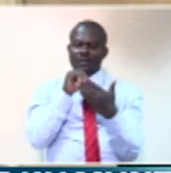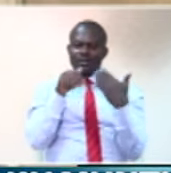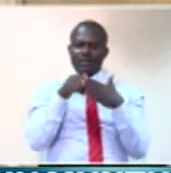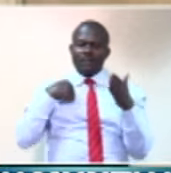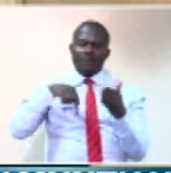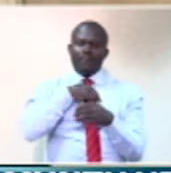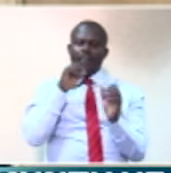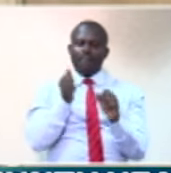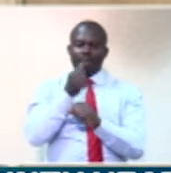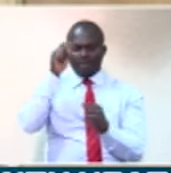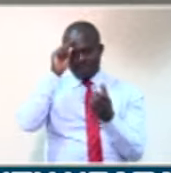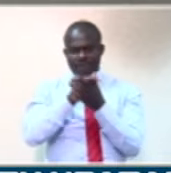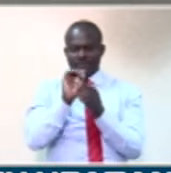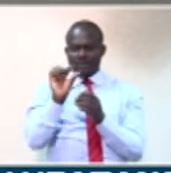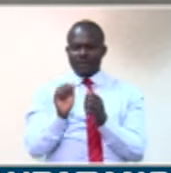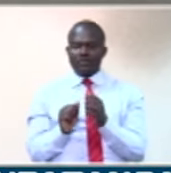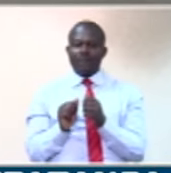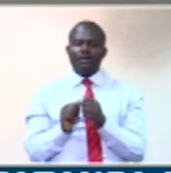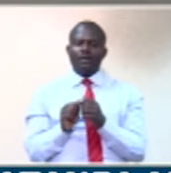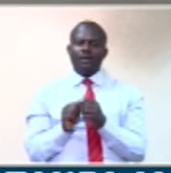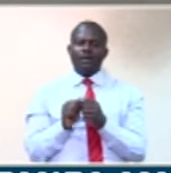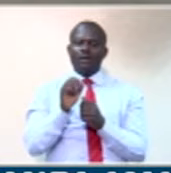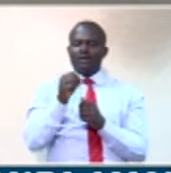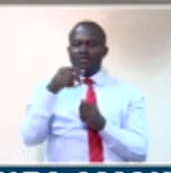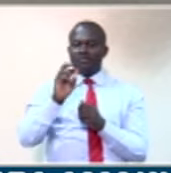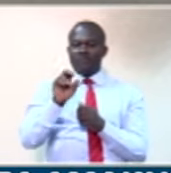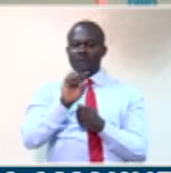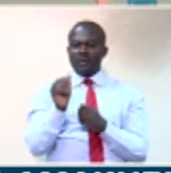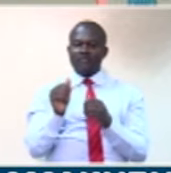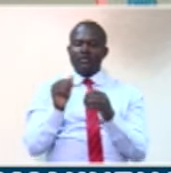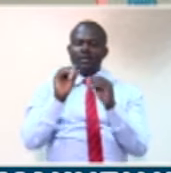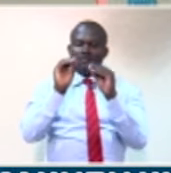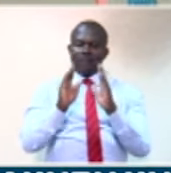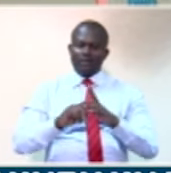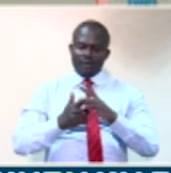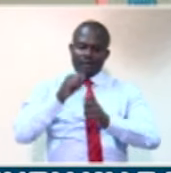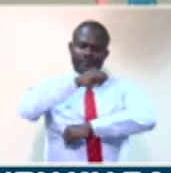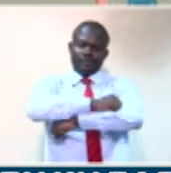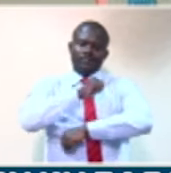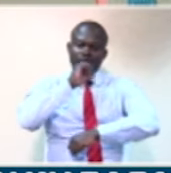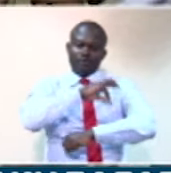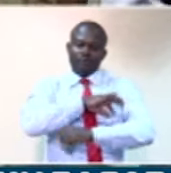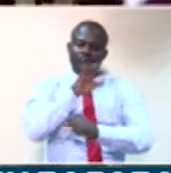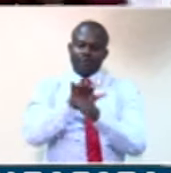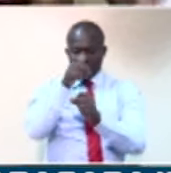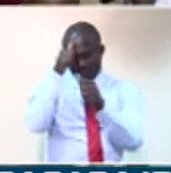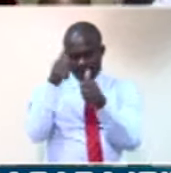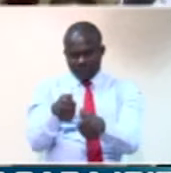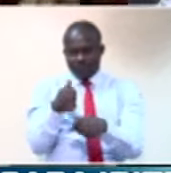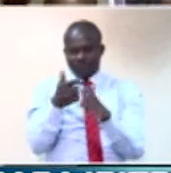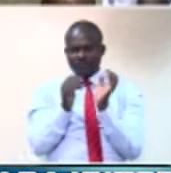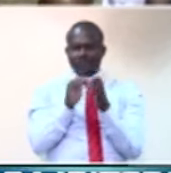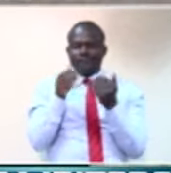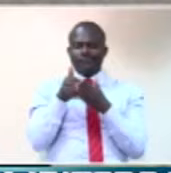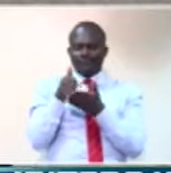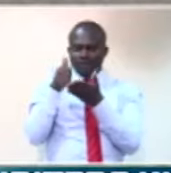twashobora kugira icyizere gikeya. Bashima imari mu burezi, bahamya ko batangiza amashuri atari inyungu nyinshi bari bakurikiye, ahubwo